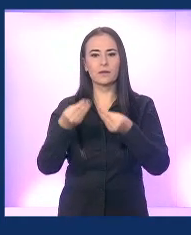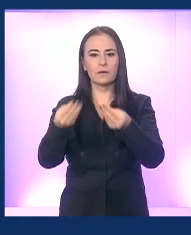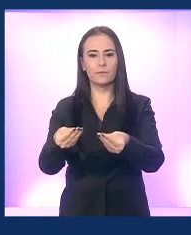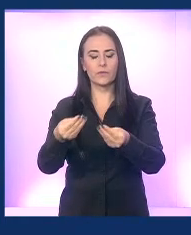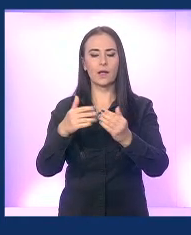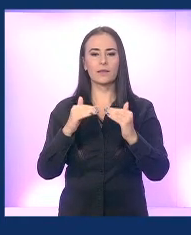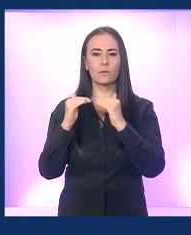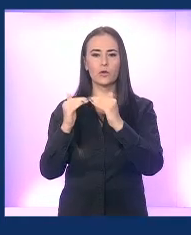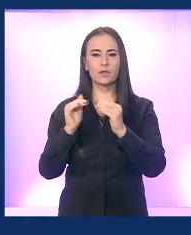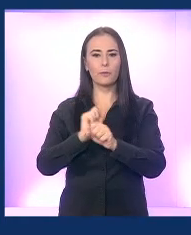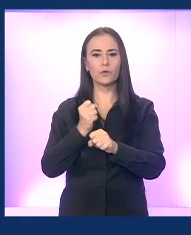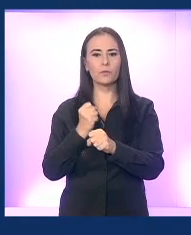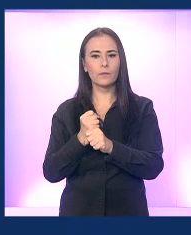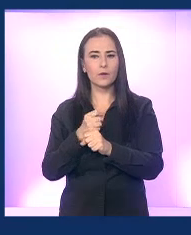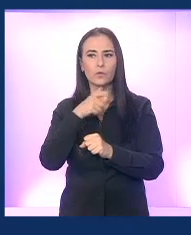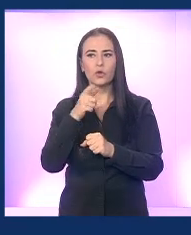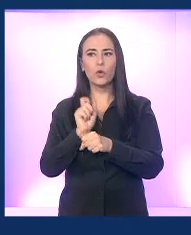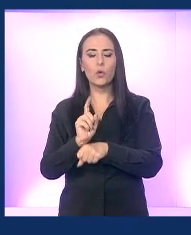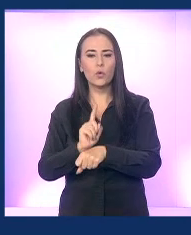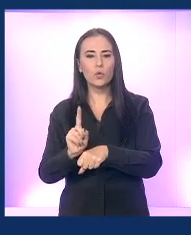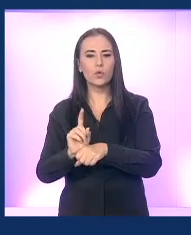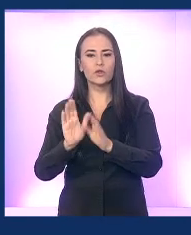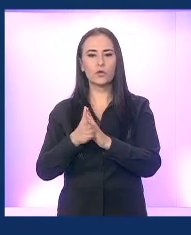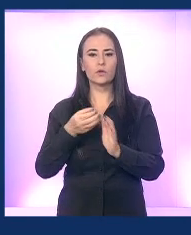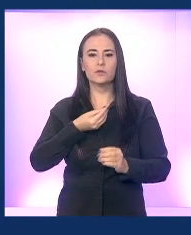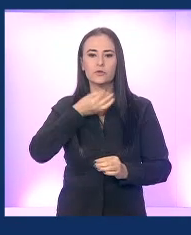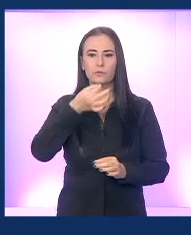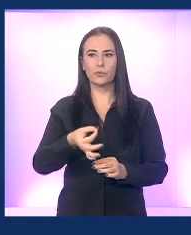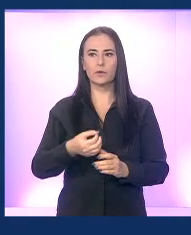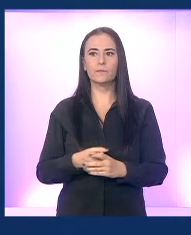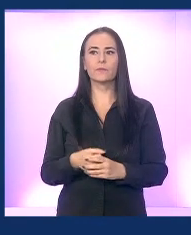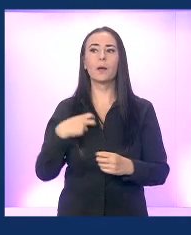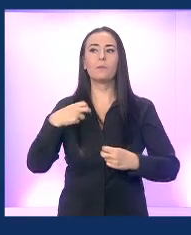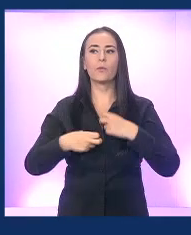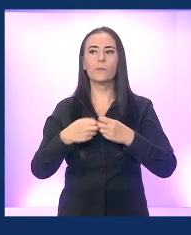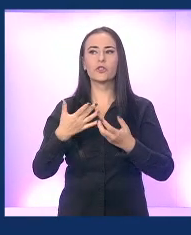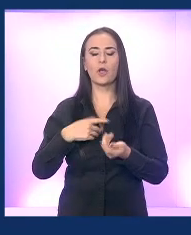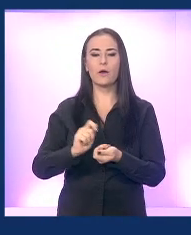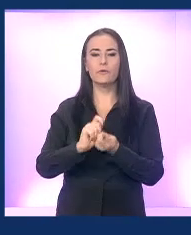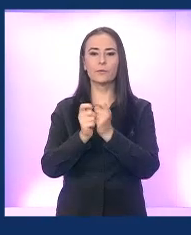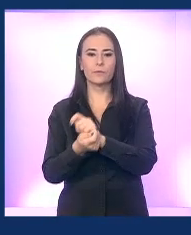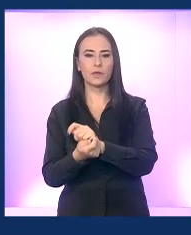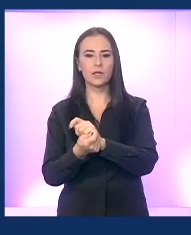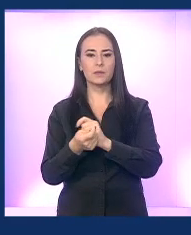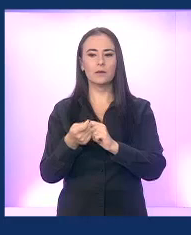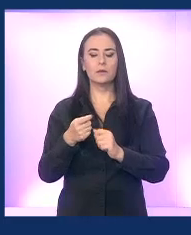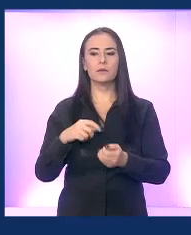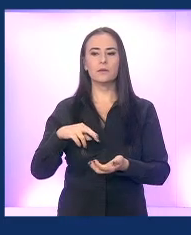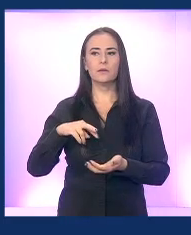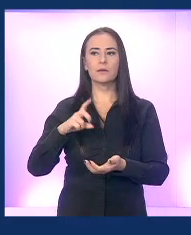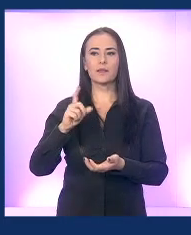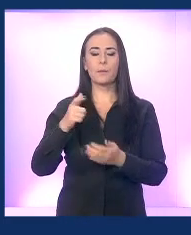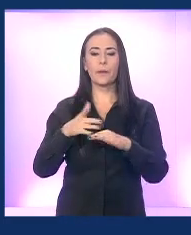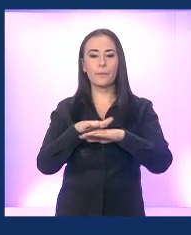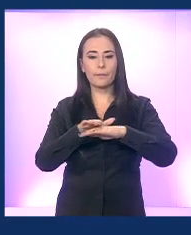media trenului, nu primesc suficienți bani sau nu au cum să își susțină modelul de business. Este o altă problemă, cea a transportului feroviar de